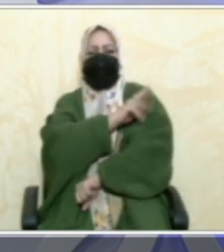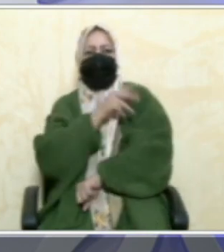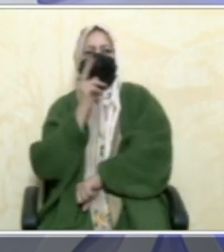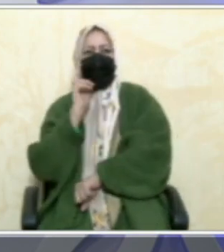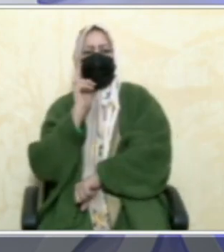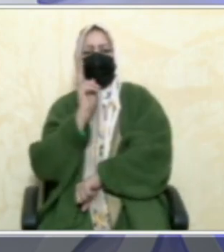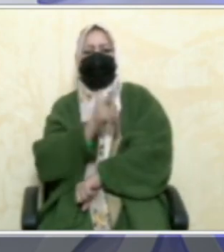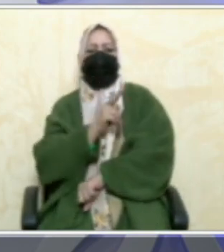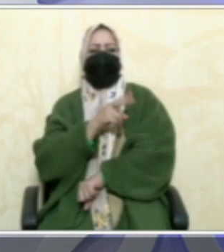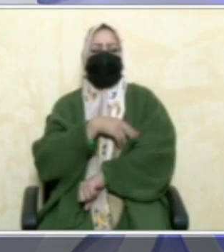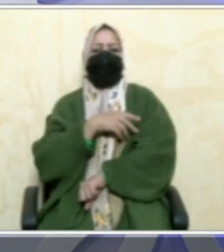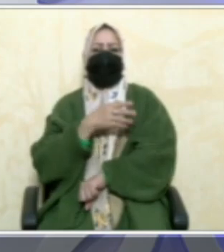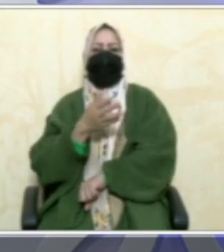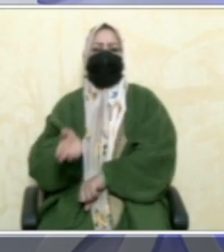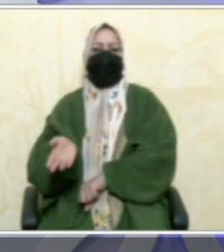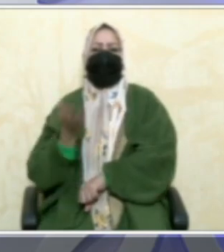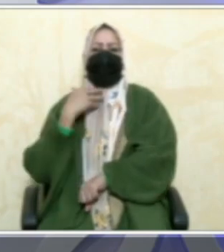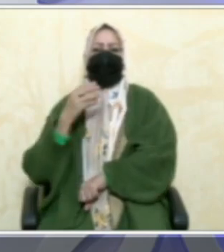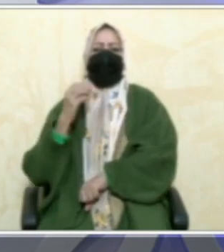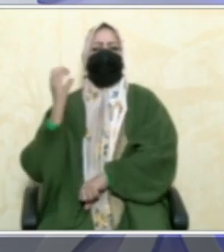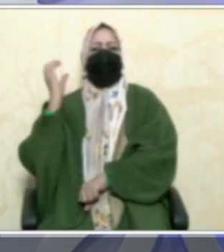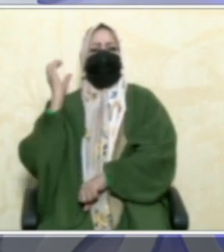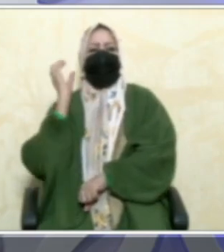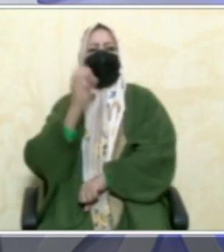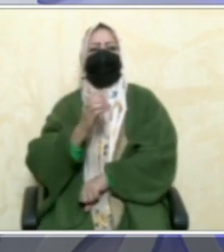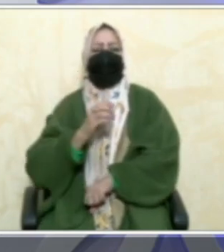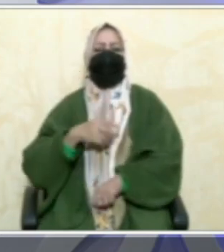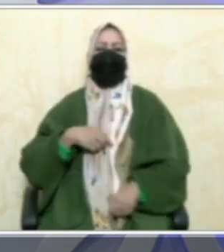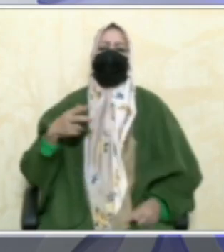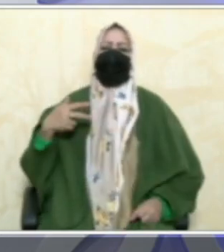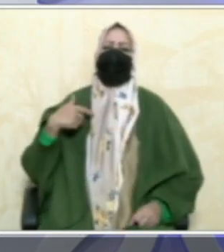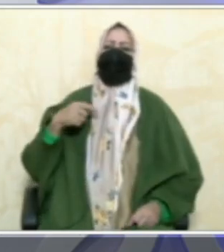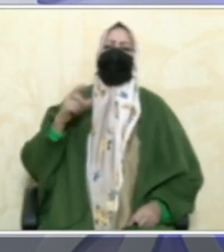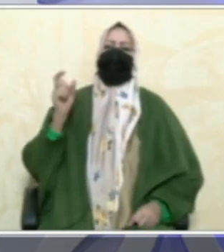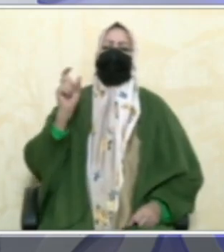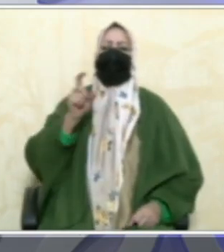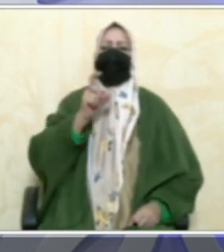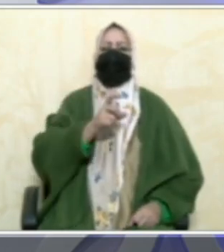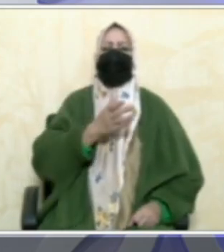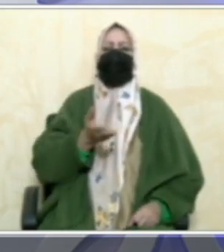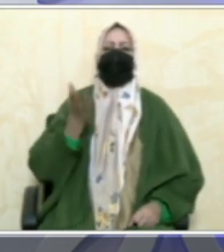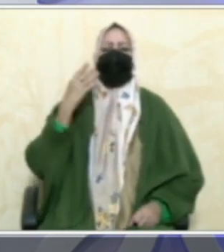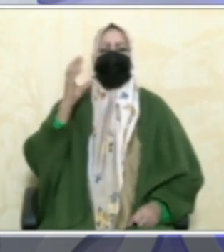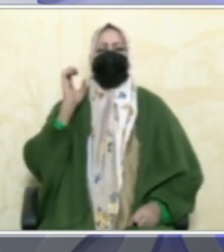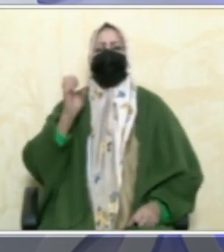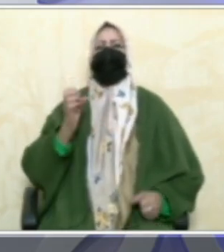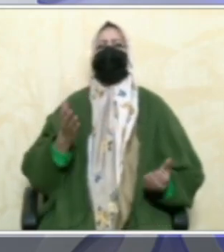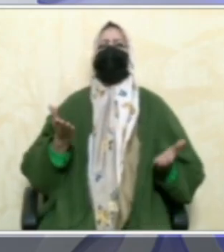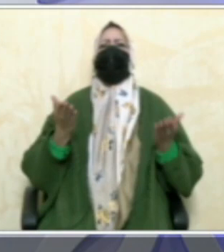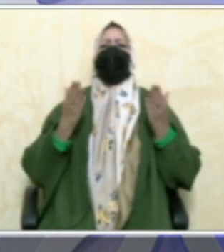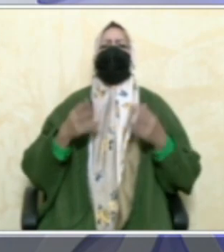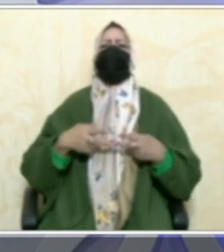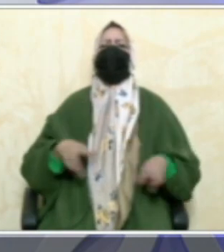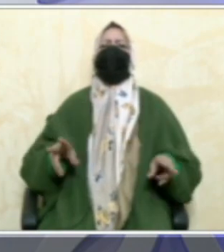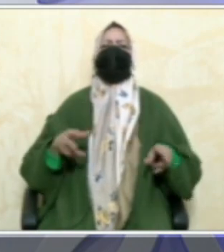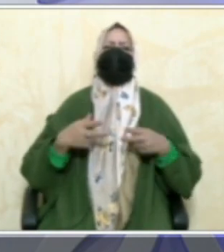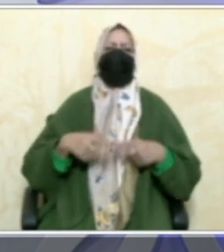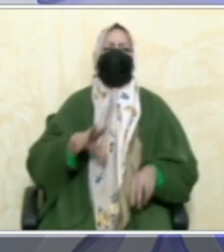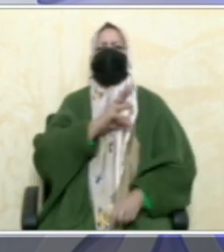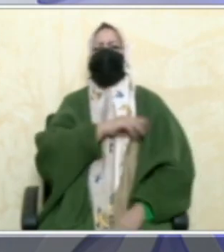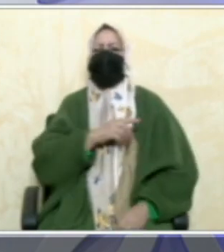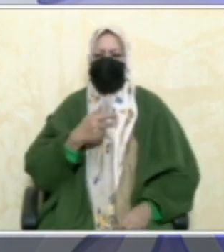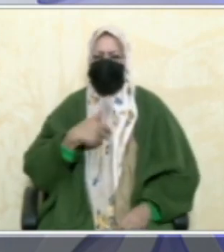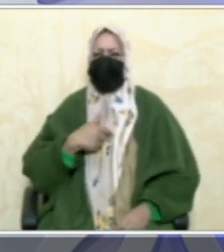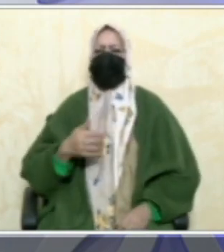ضافر وقاهر ومش عارف الكلام هذا ولبيك يا غزة وسندمر إسرائيل والكلام هذا، وهذا